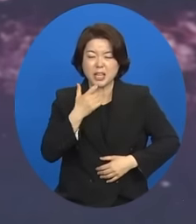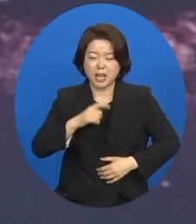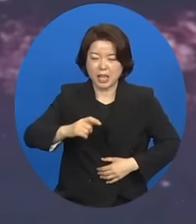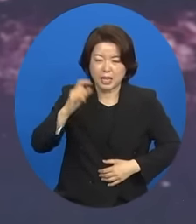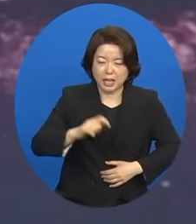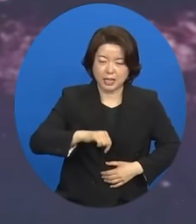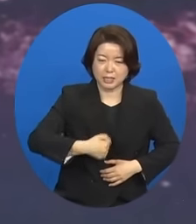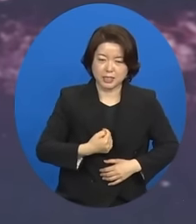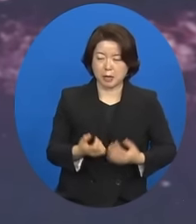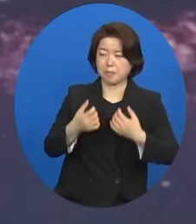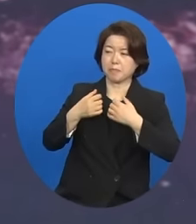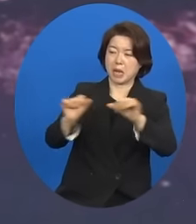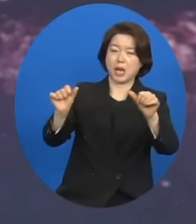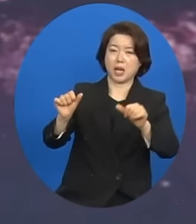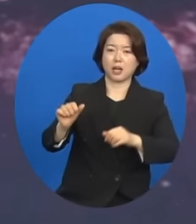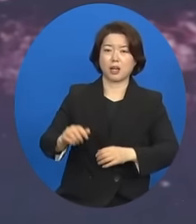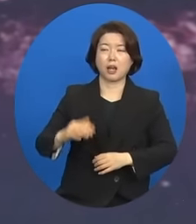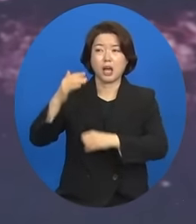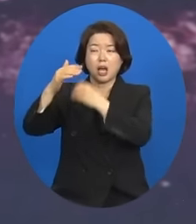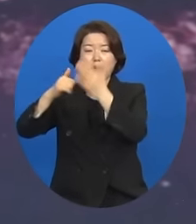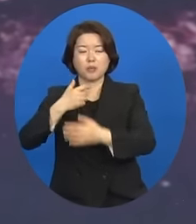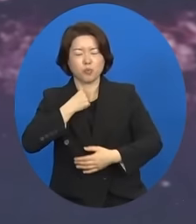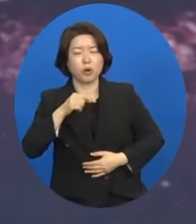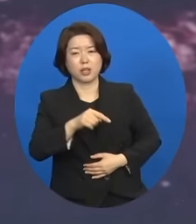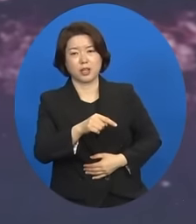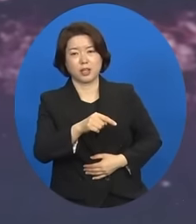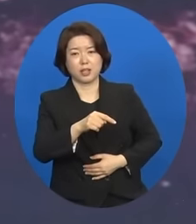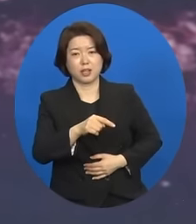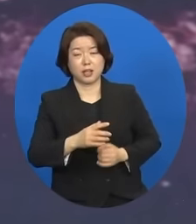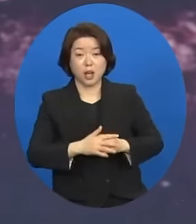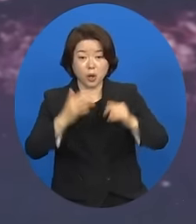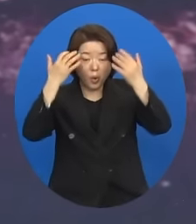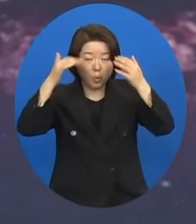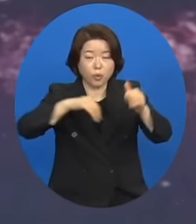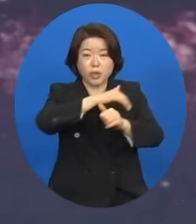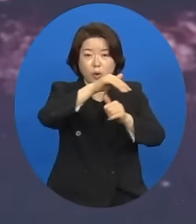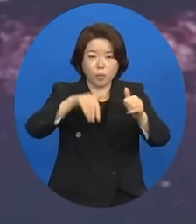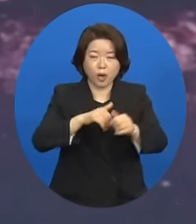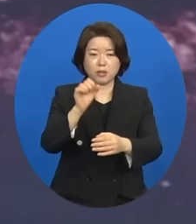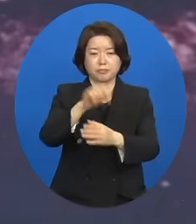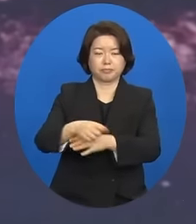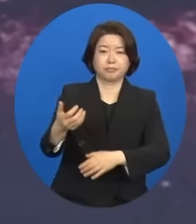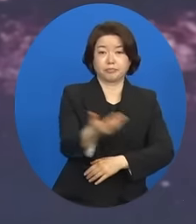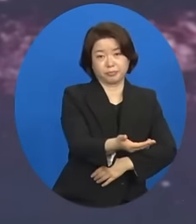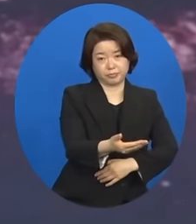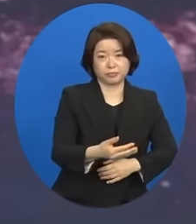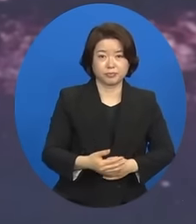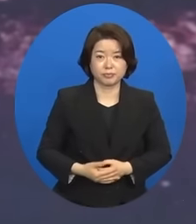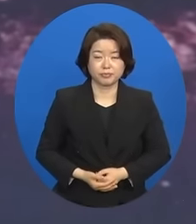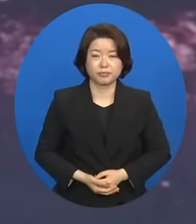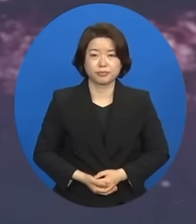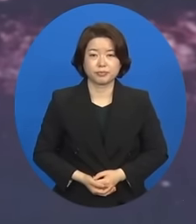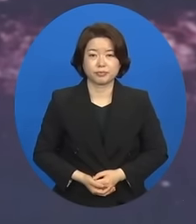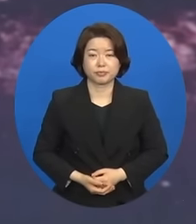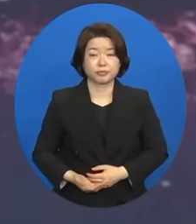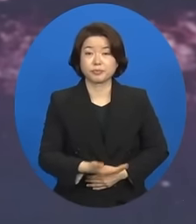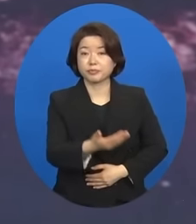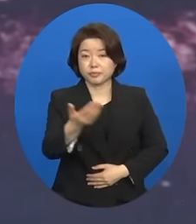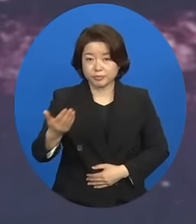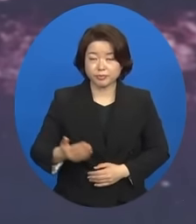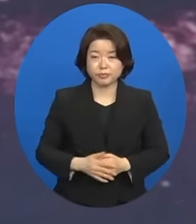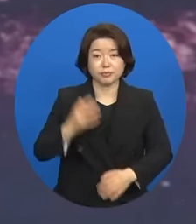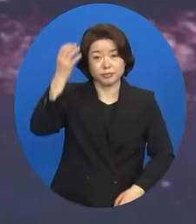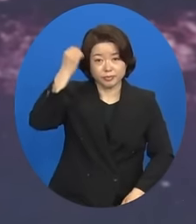자아가 깨지기를 원하시는 것이죠 그래서 그 고난의 환경을 허락하시는 것입니다 여러분 근데